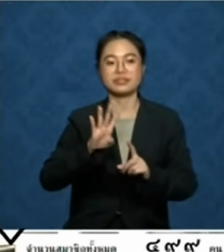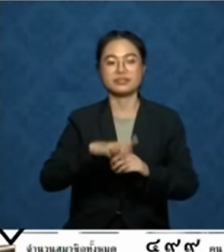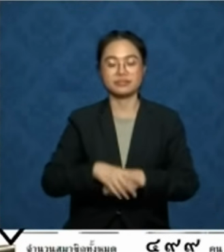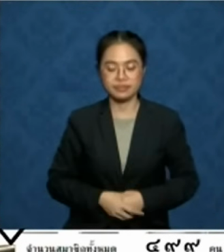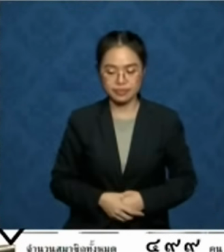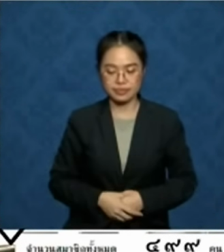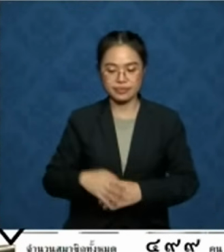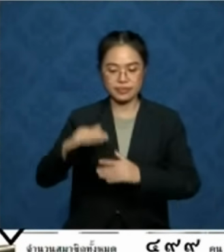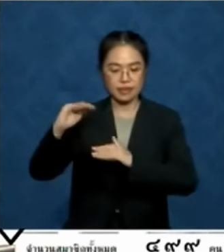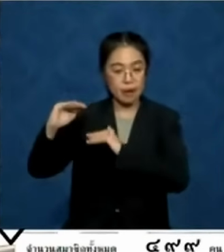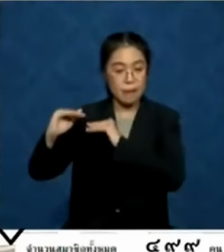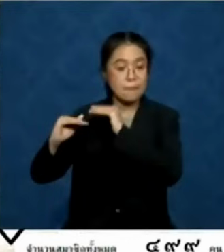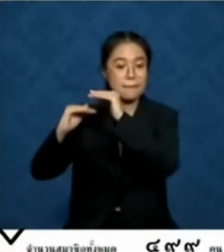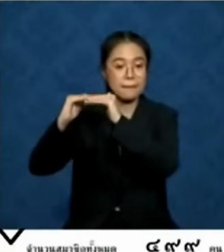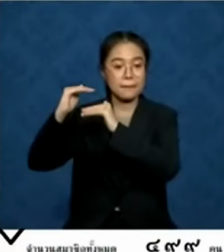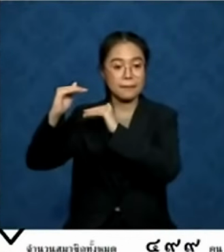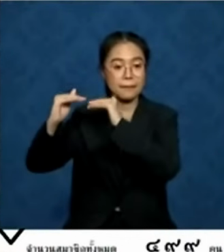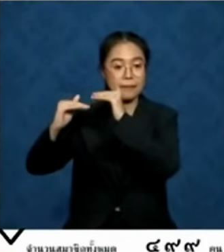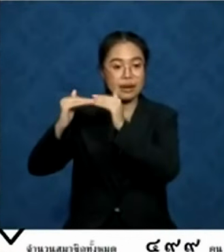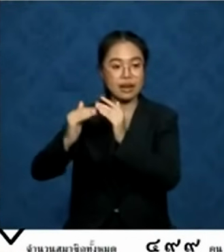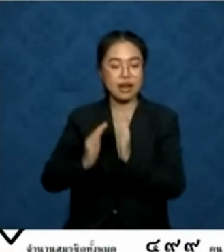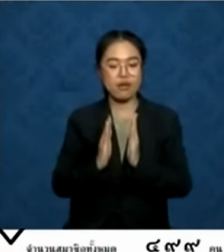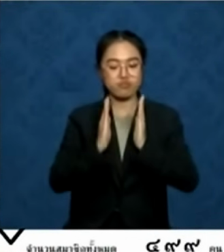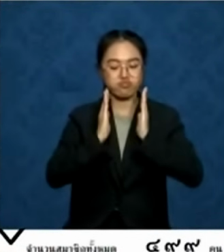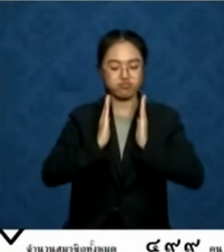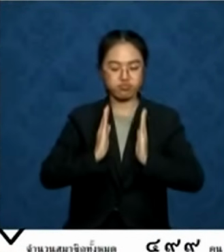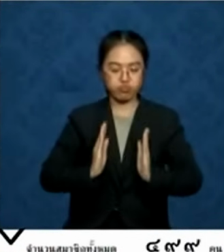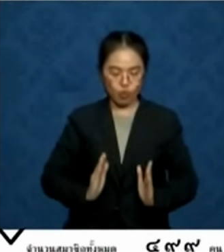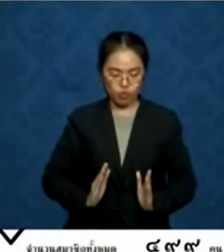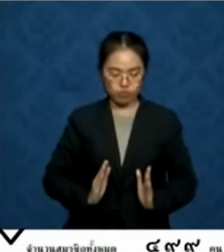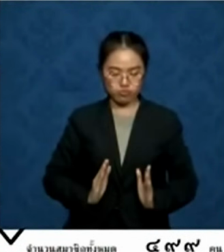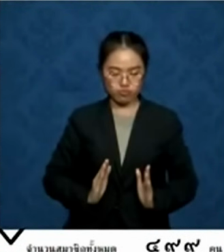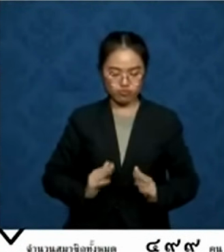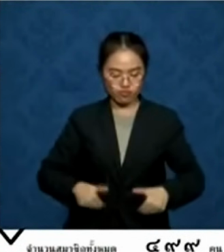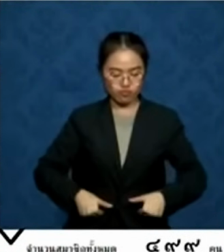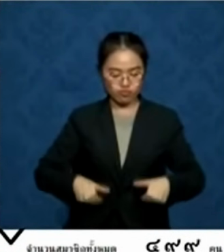การพัฒนาศักยภาพคนตลอดช่วงชีวิต